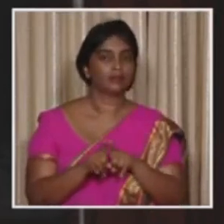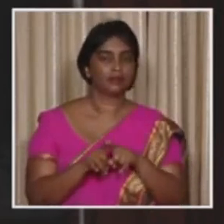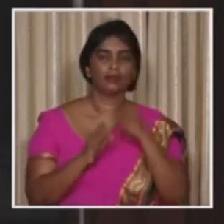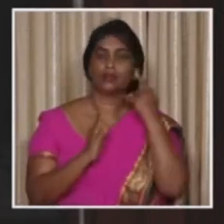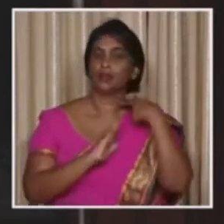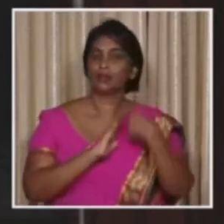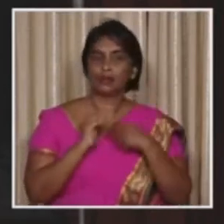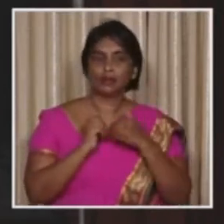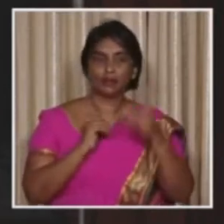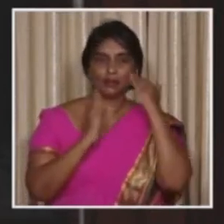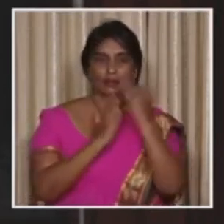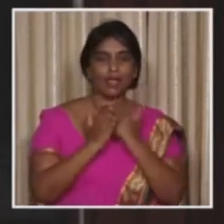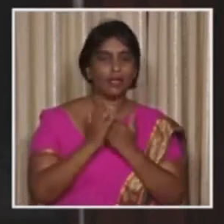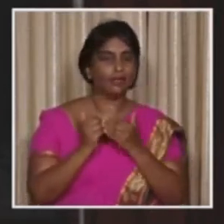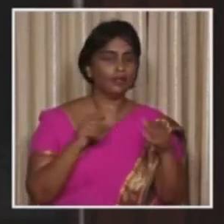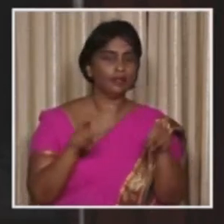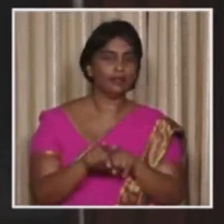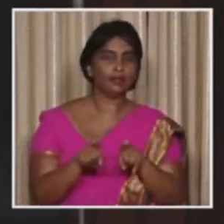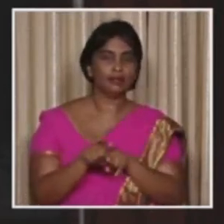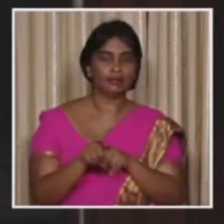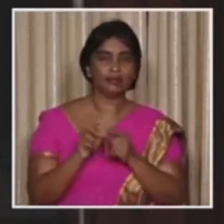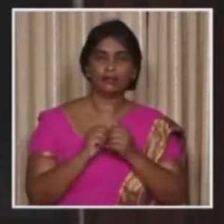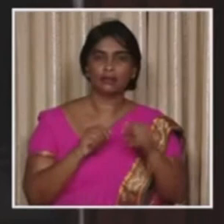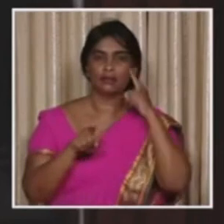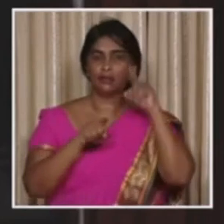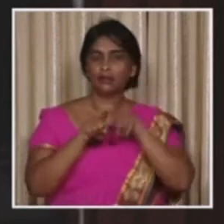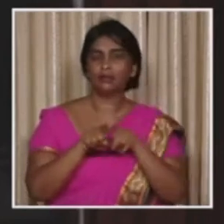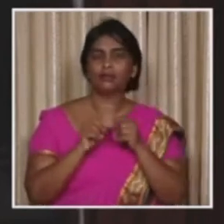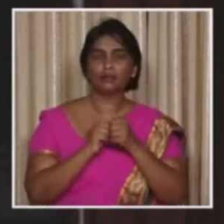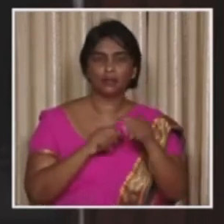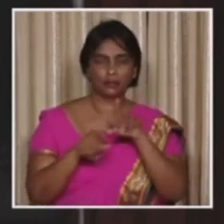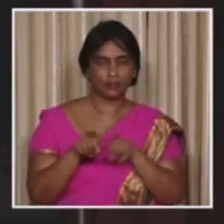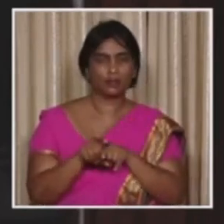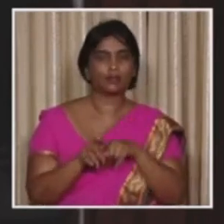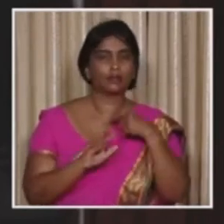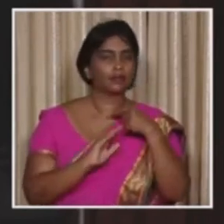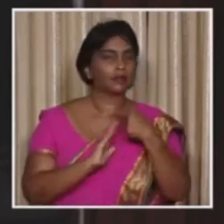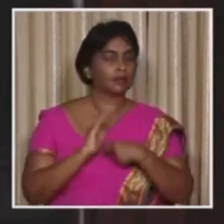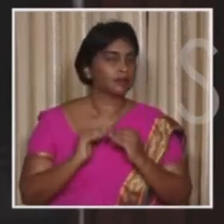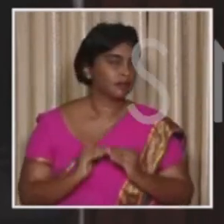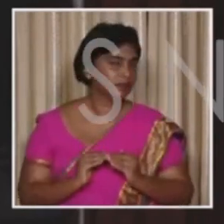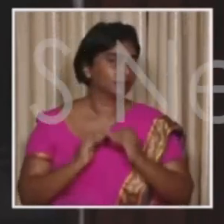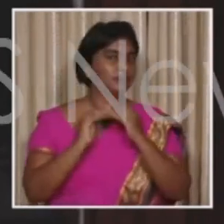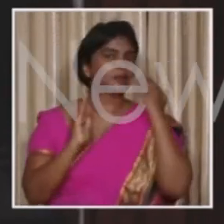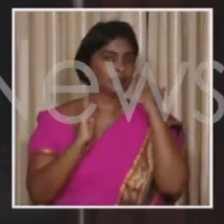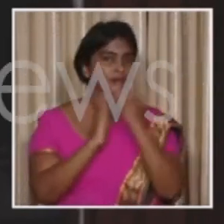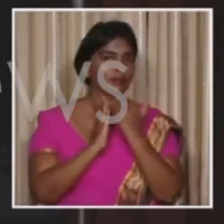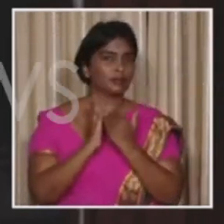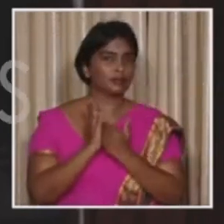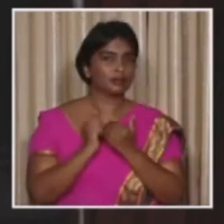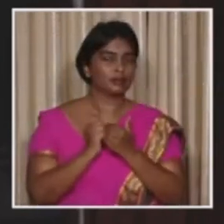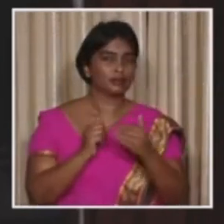මේ රට යන දරුවන්ට මේ රට දාලා යන්න නැති වෙන්න ඔවුන්ගේ ස්කිල් එක මේ රටේ සංවර්ධනයට දායාද